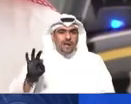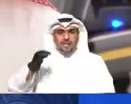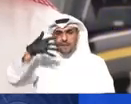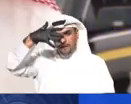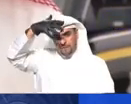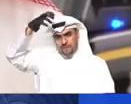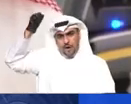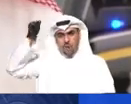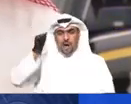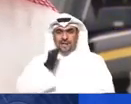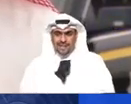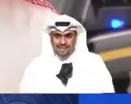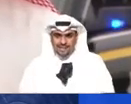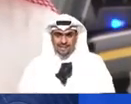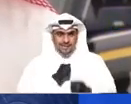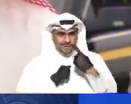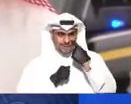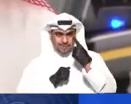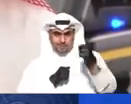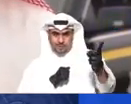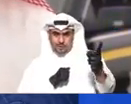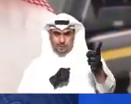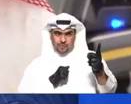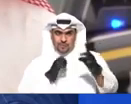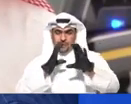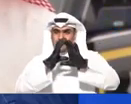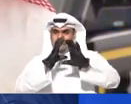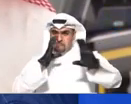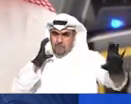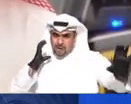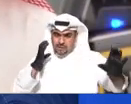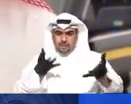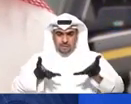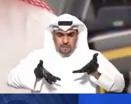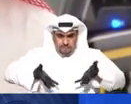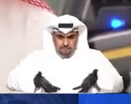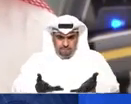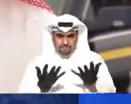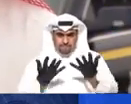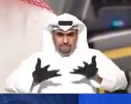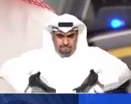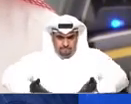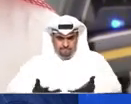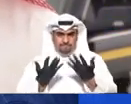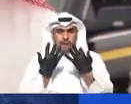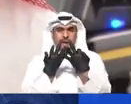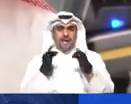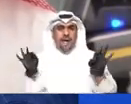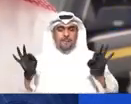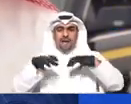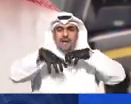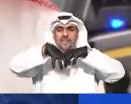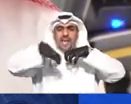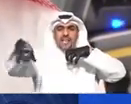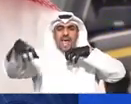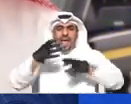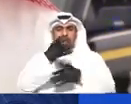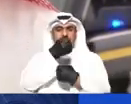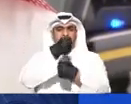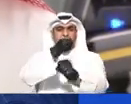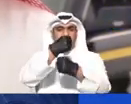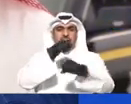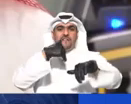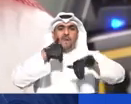ضخمة، وأيضا خطة موضوعة من قبل بلدية الكويت، وتحديدا قطاع النظافة العامة وشغالات الطرق ستشمل